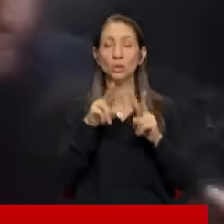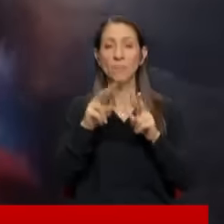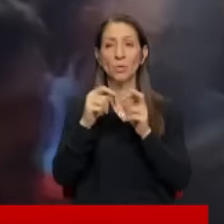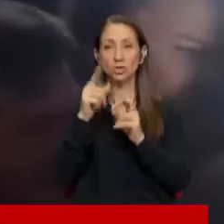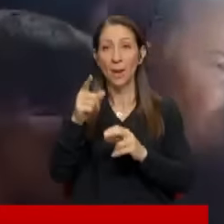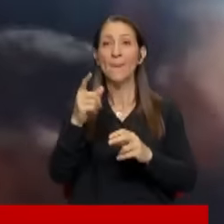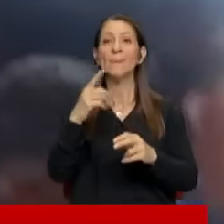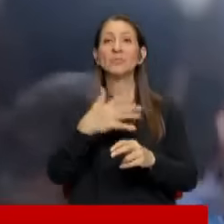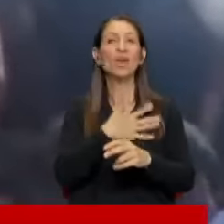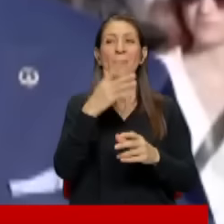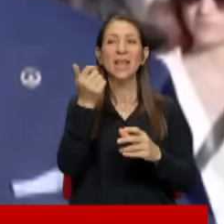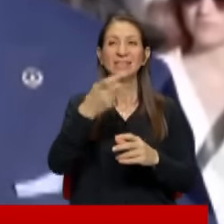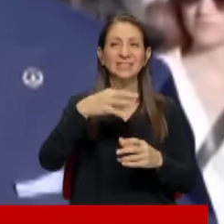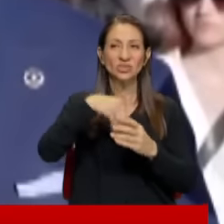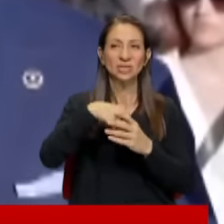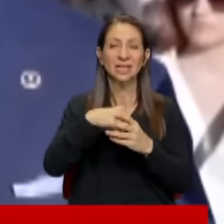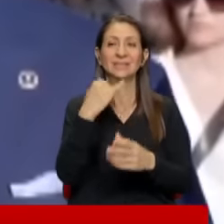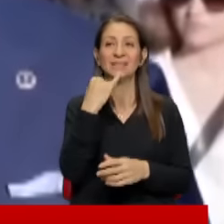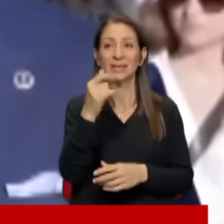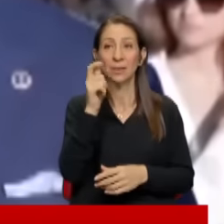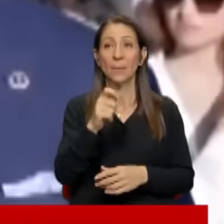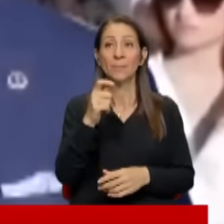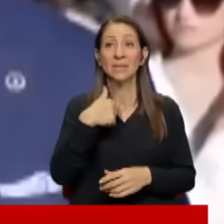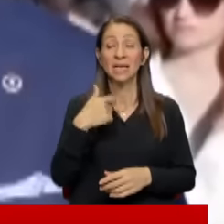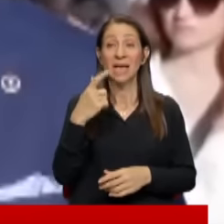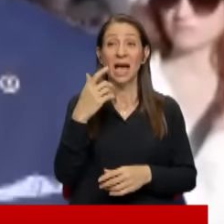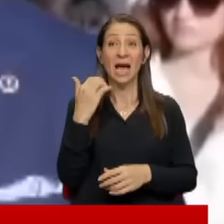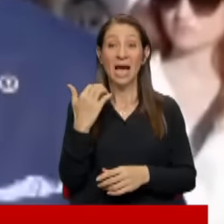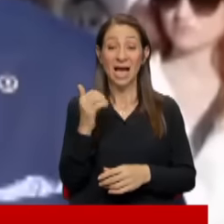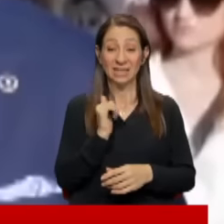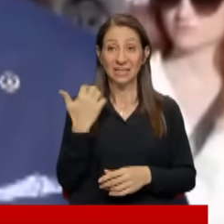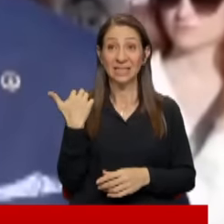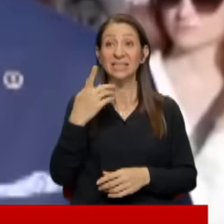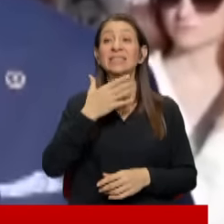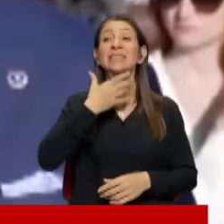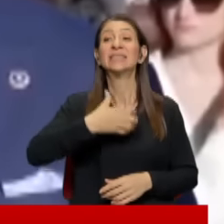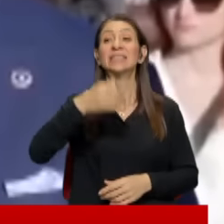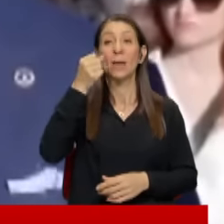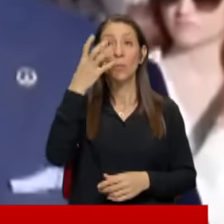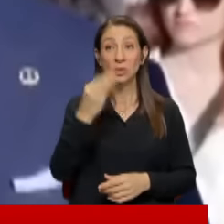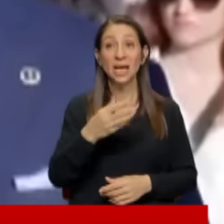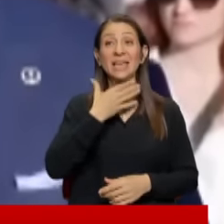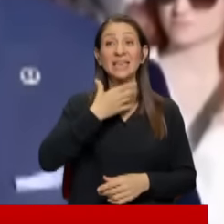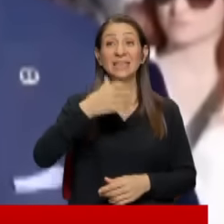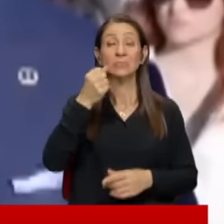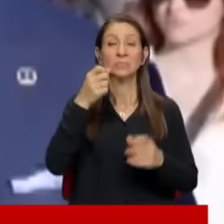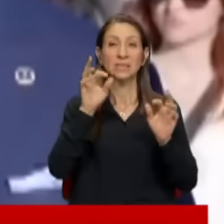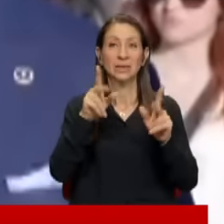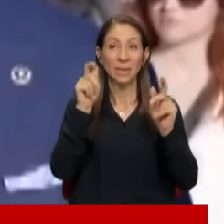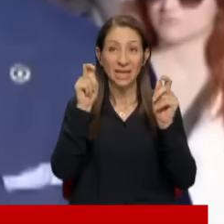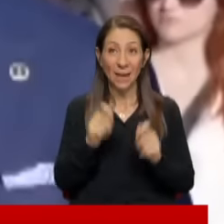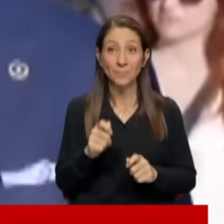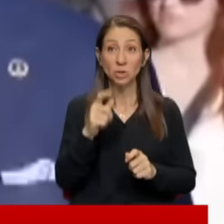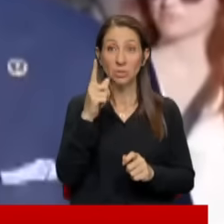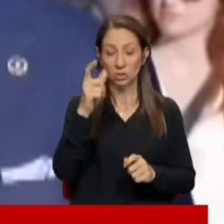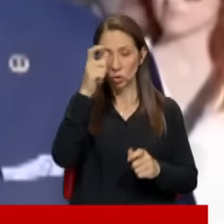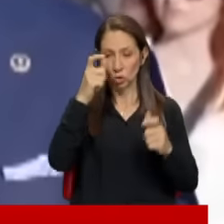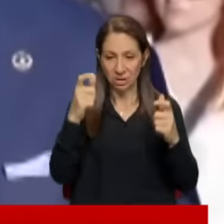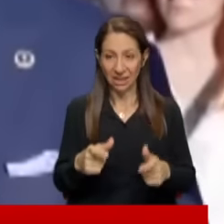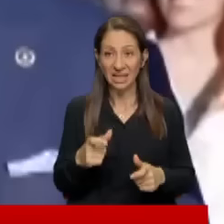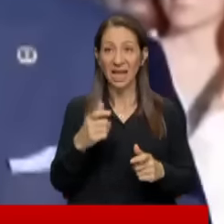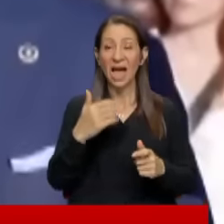partili cezaevinde ziyaret etti. Biz bir genelkurmay başkanını idam cezası olsa idam edecek duruma gelmiş bir